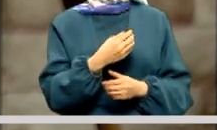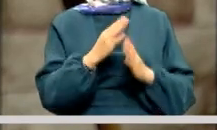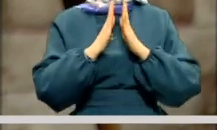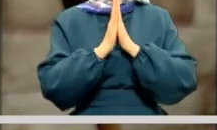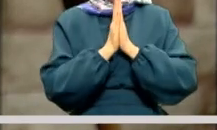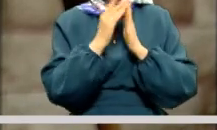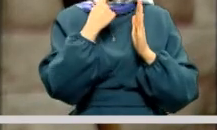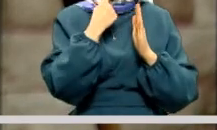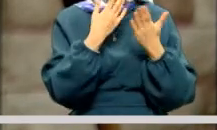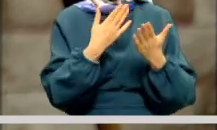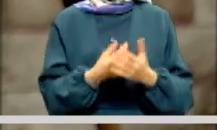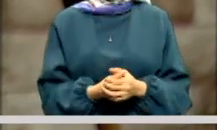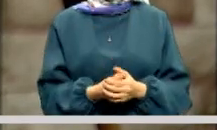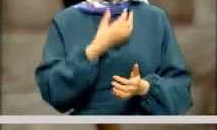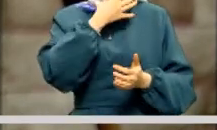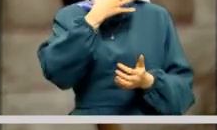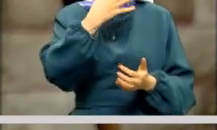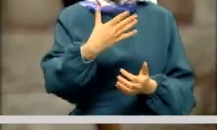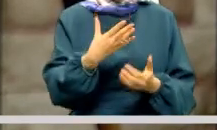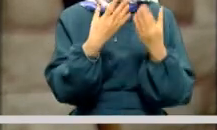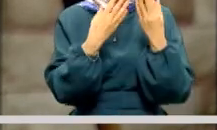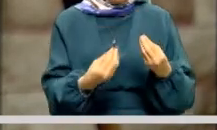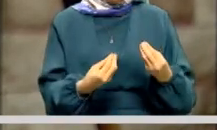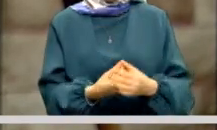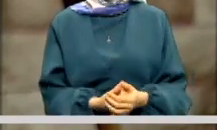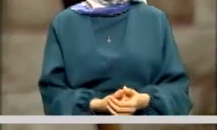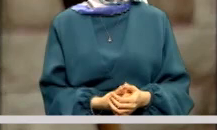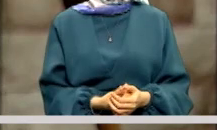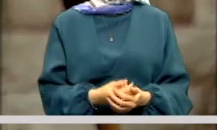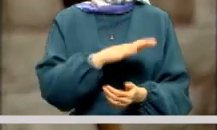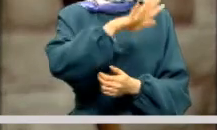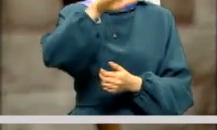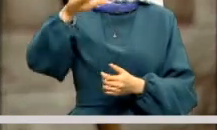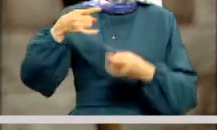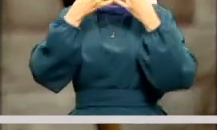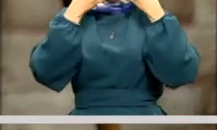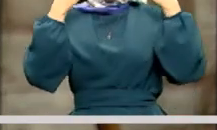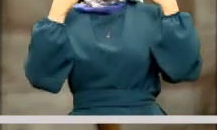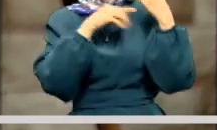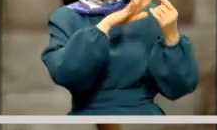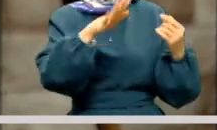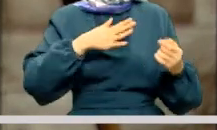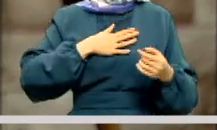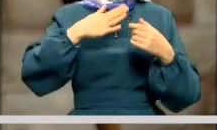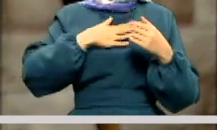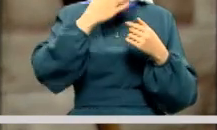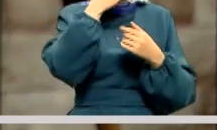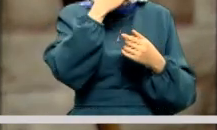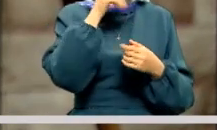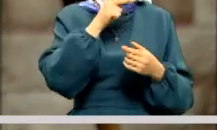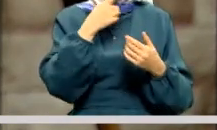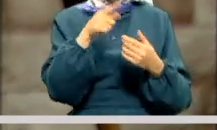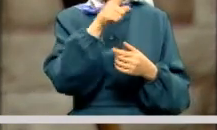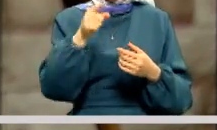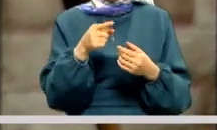oldum Teşekkür edenlere de şahit oldum ama bir taraftan herkes takmış bak millet öksürüyor Siz niye takmadınız dediğinizde kardeşim